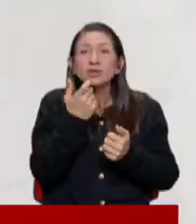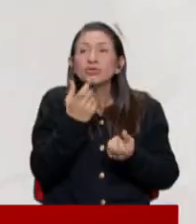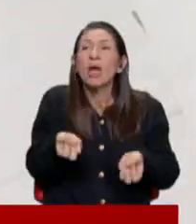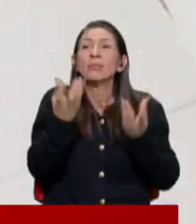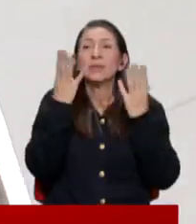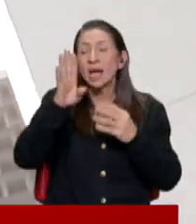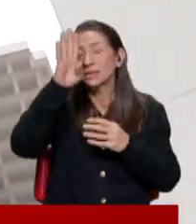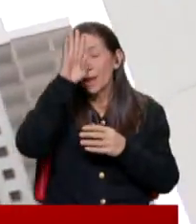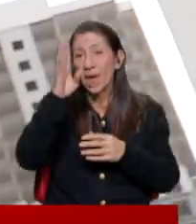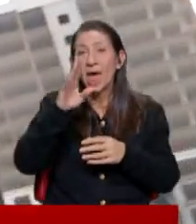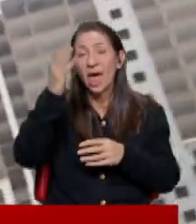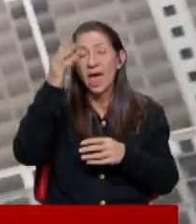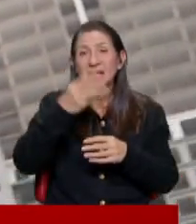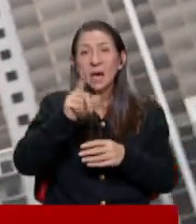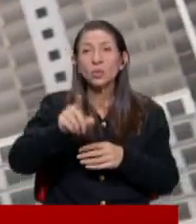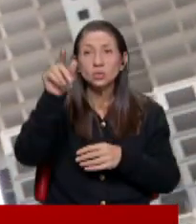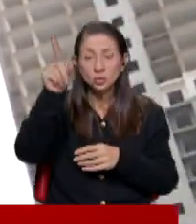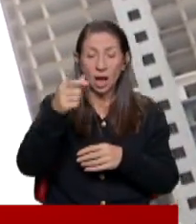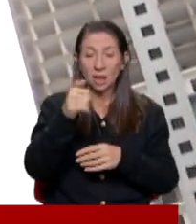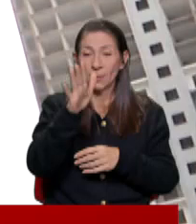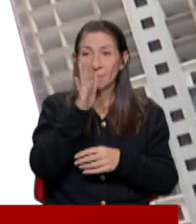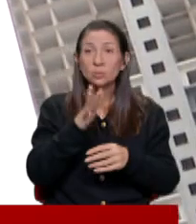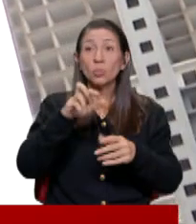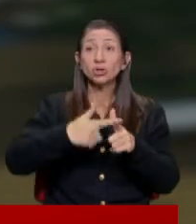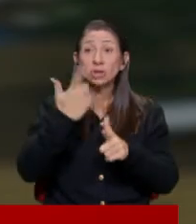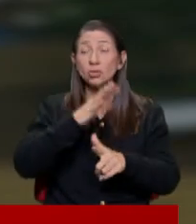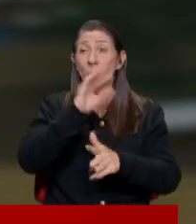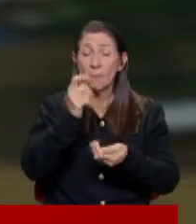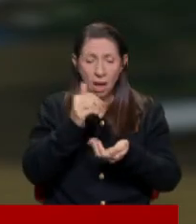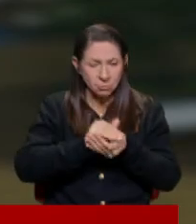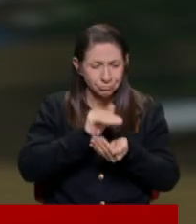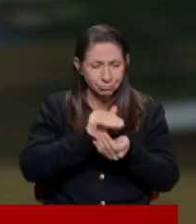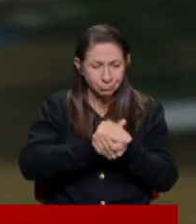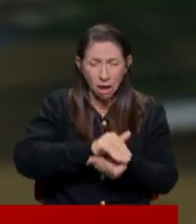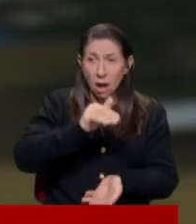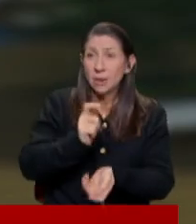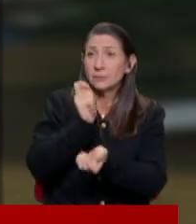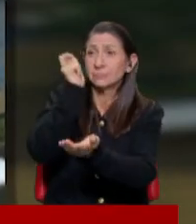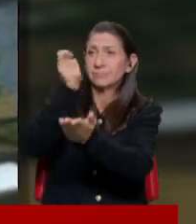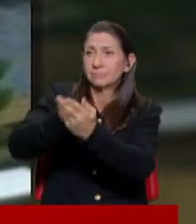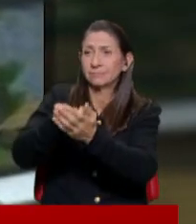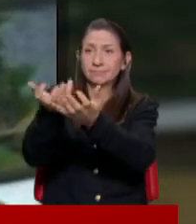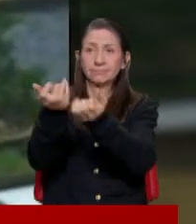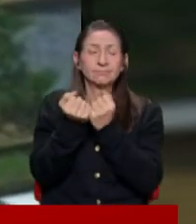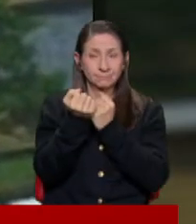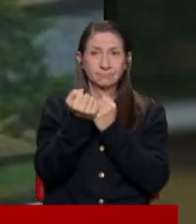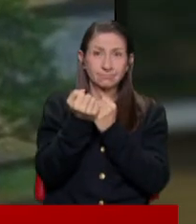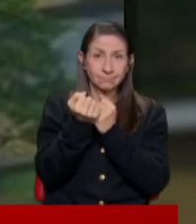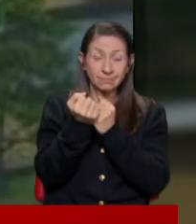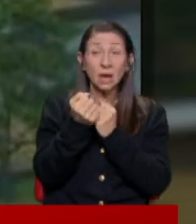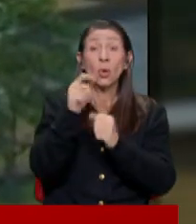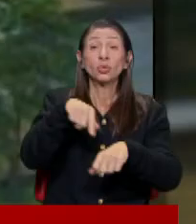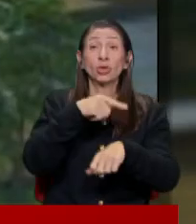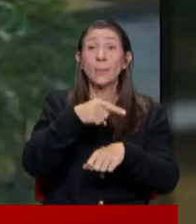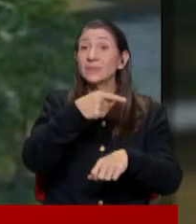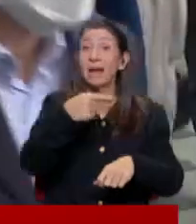yetmedi. İstanbul Esenyurt'taki 6500 konutluk proje tüm birikimlerini koyarak proje üzerinden daire seçmişti mağdurlar. O